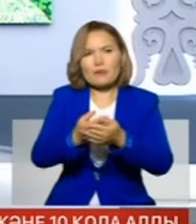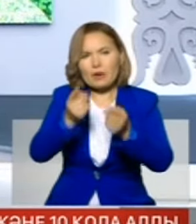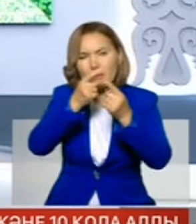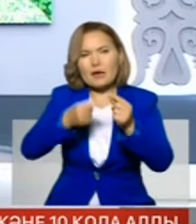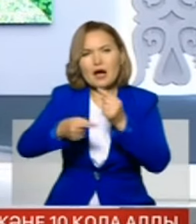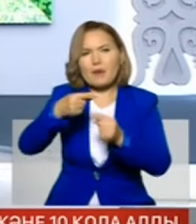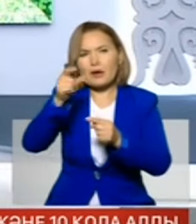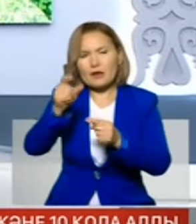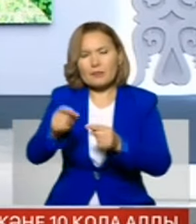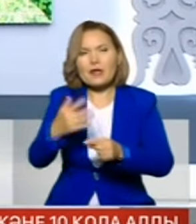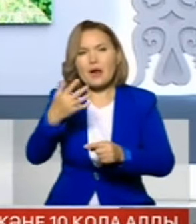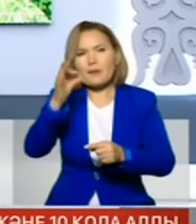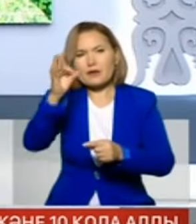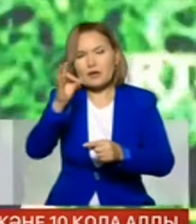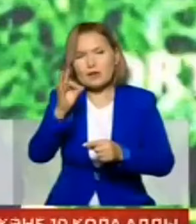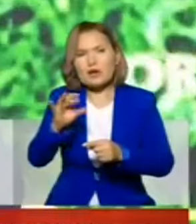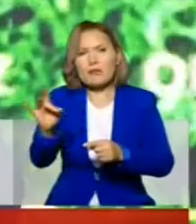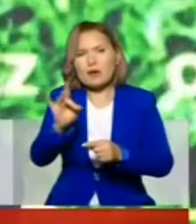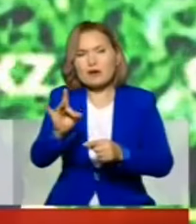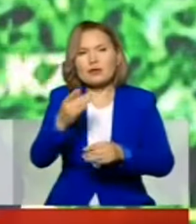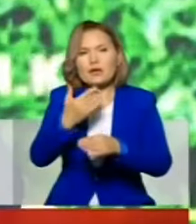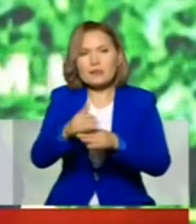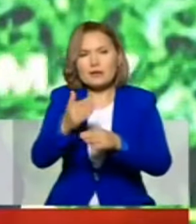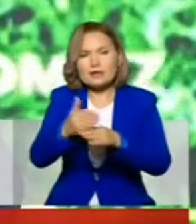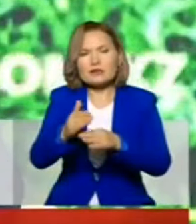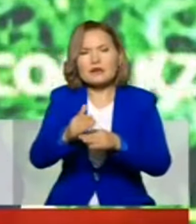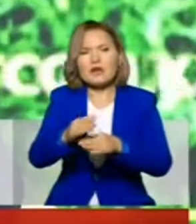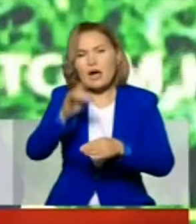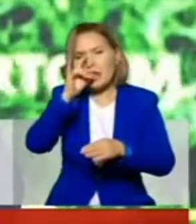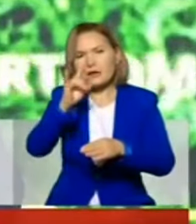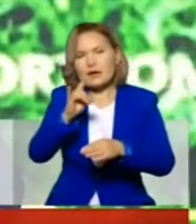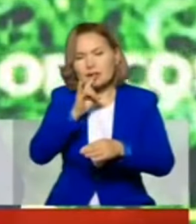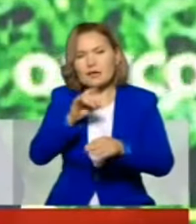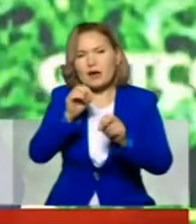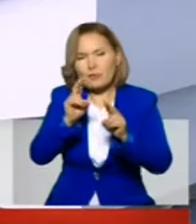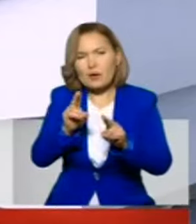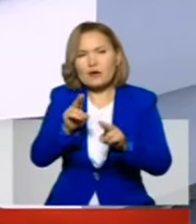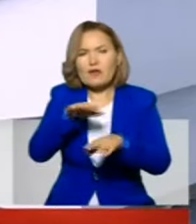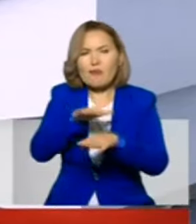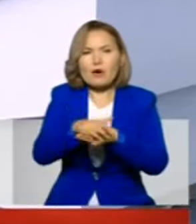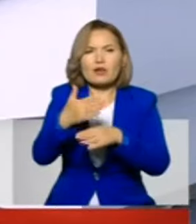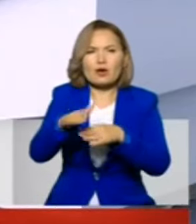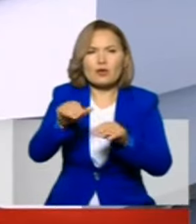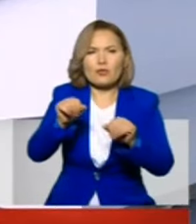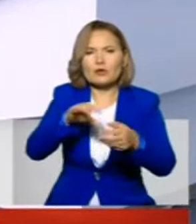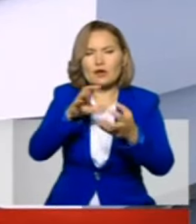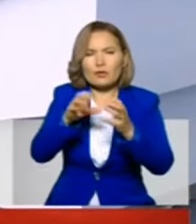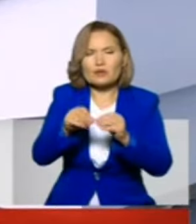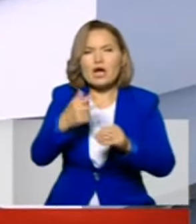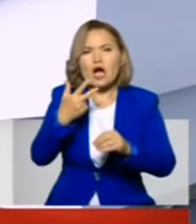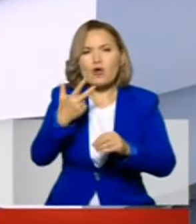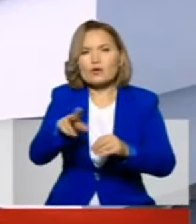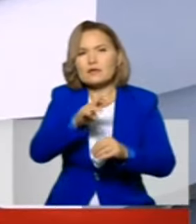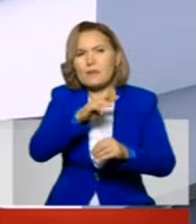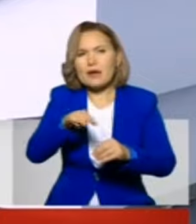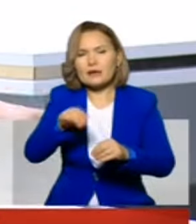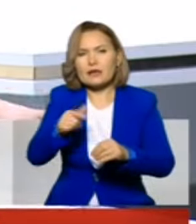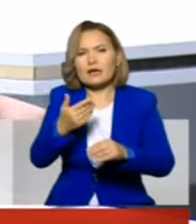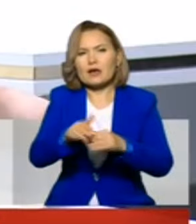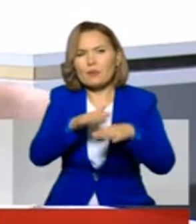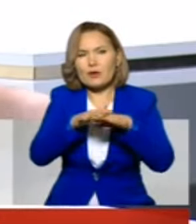сай, кәсіпкерлер 5%-дық мөлшерлемен берілетін несиеге отандық шикізат сатып алуы тиіс. Ол үшін 30 миллиард